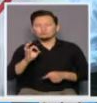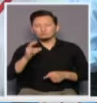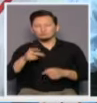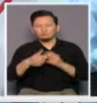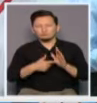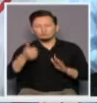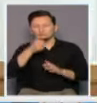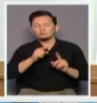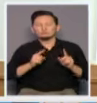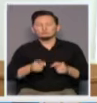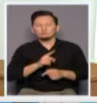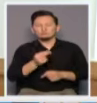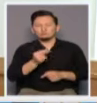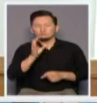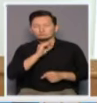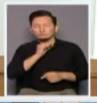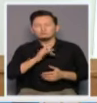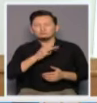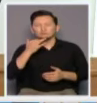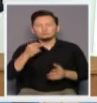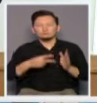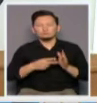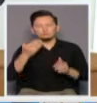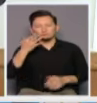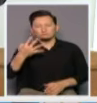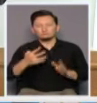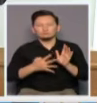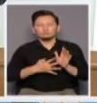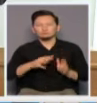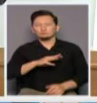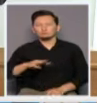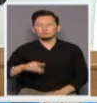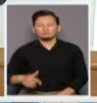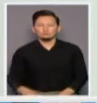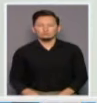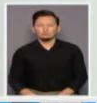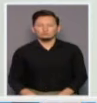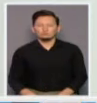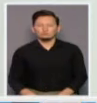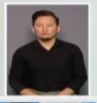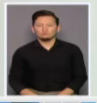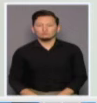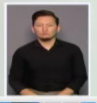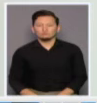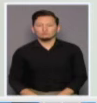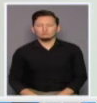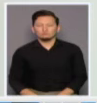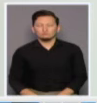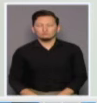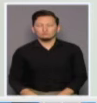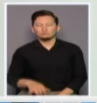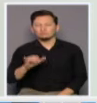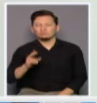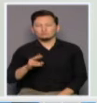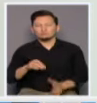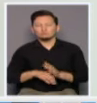с подозрением в присвоении государственных средств на сумму 49 миллионов тенге. На основании части 30 статьи 58 УК